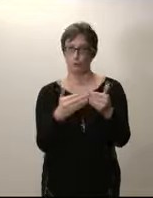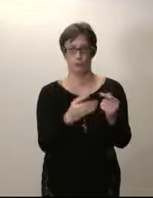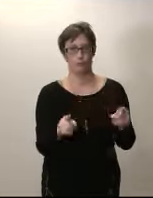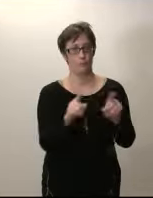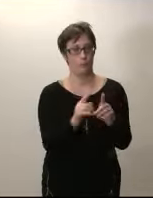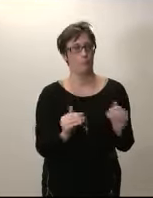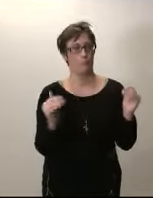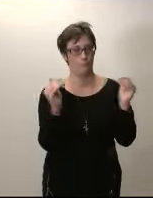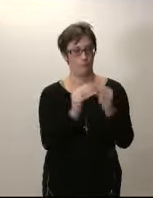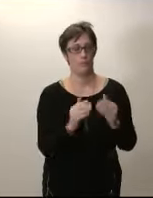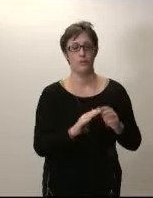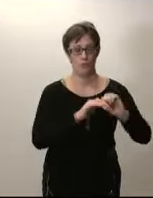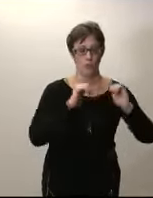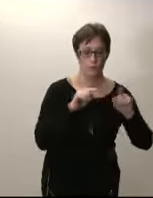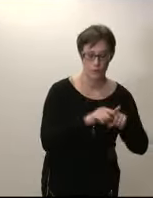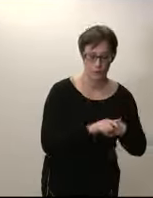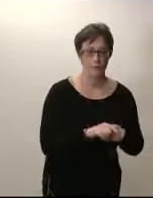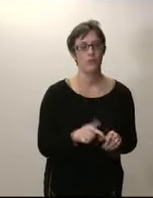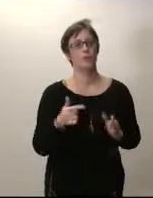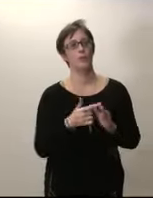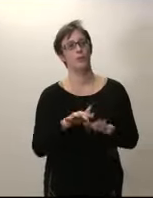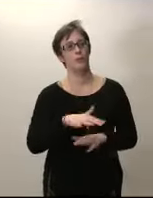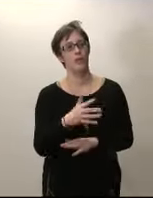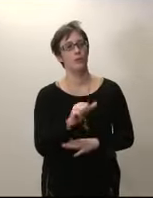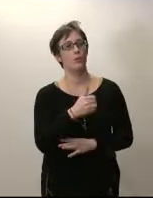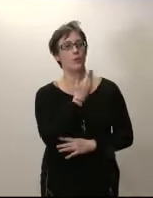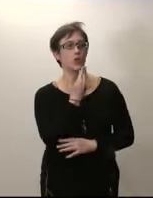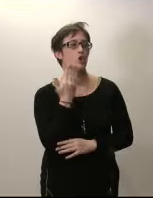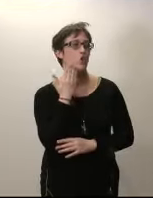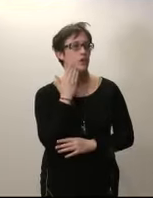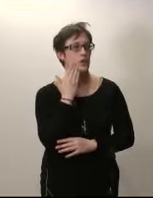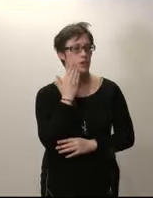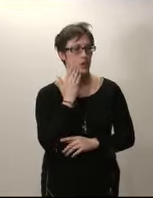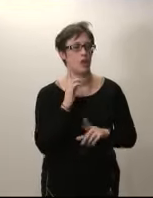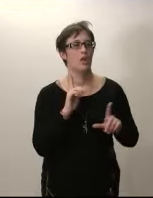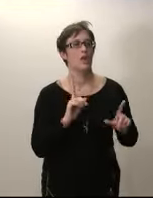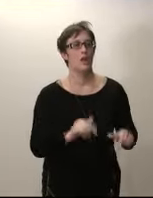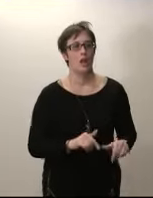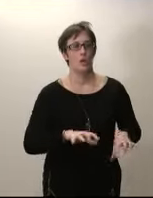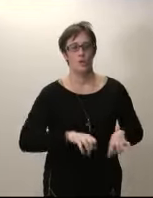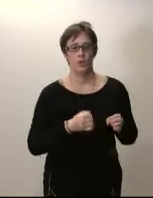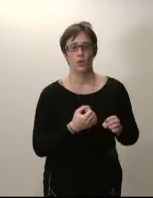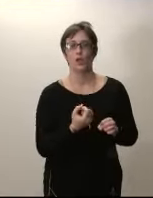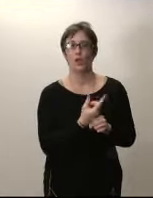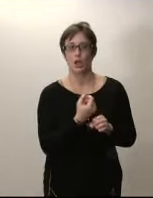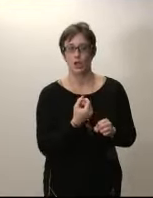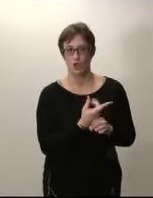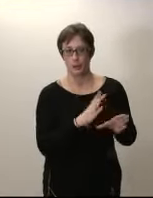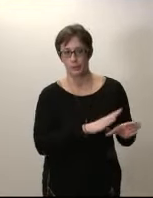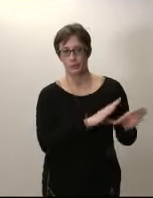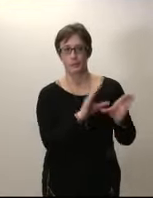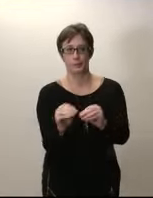chose, puisque en 2015, au 1er janvier 2015, on avait eu la compétence déchets transférée à la